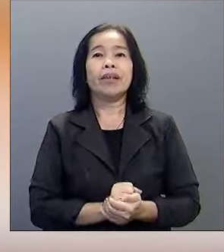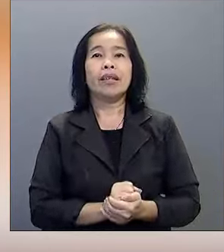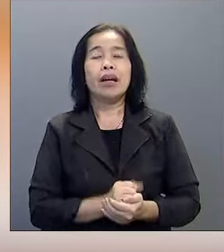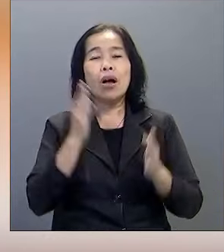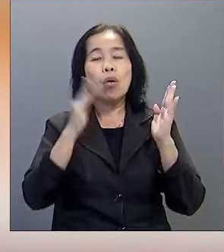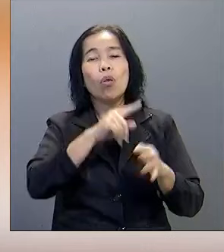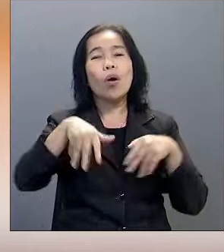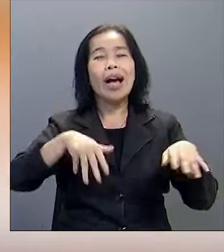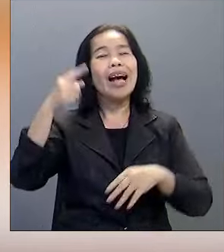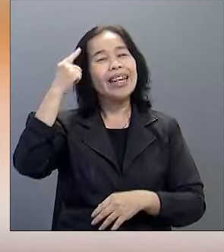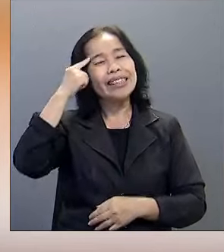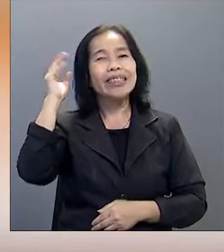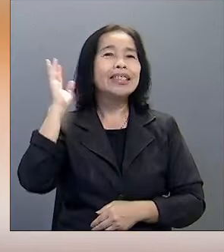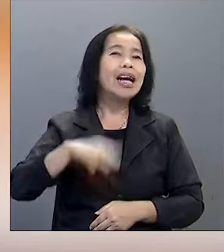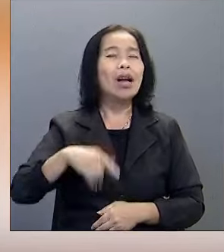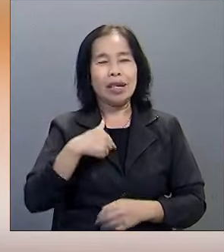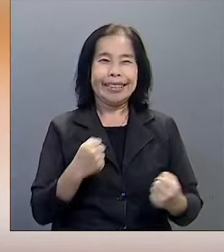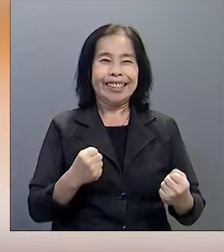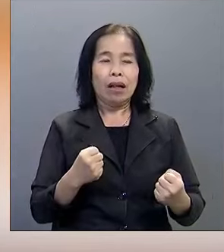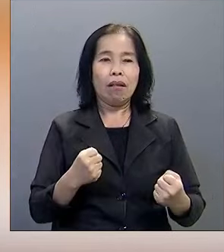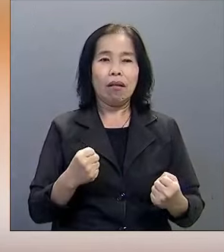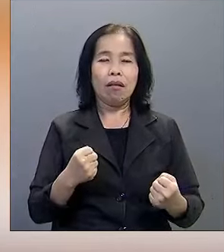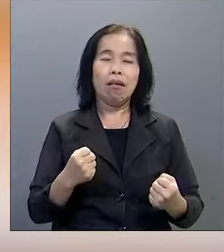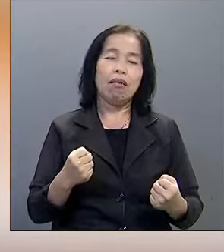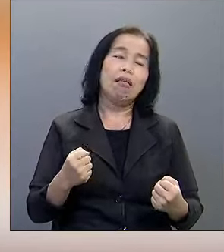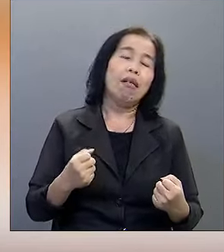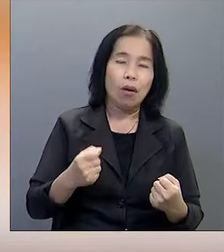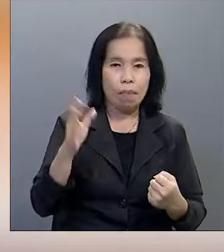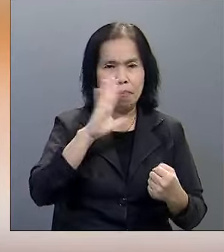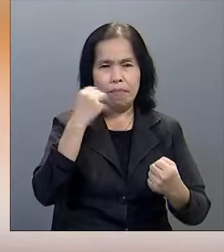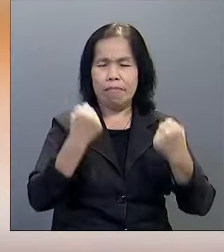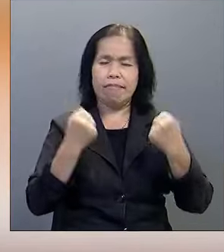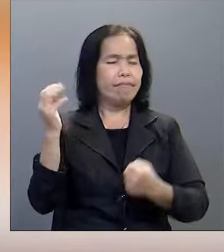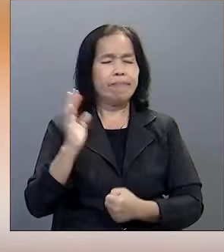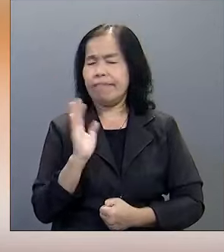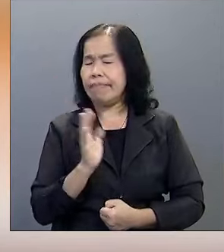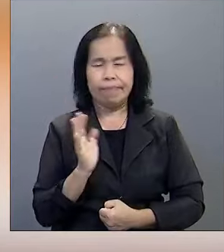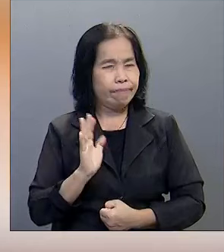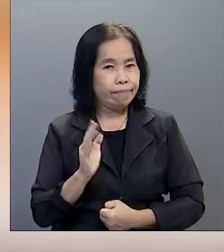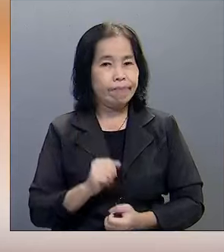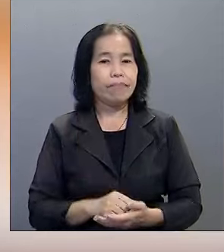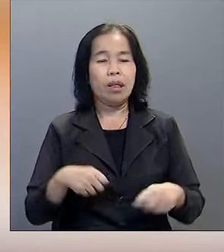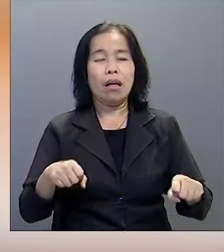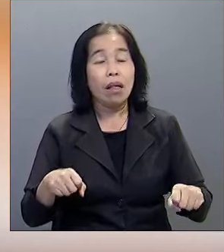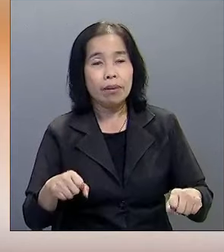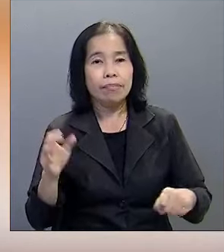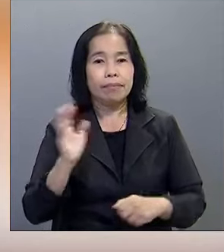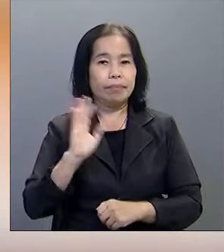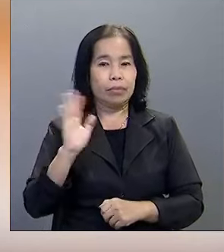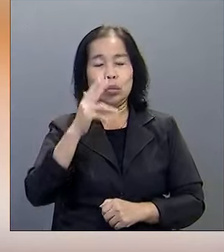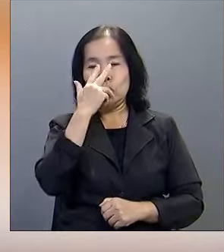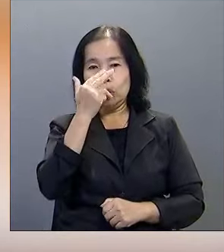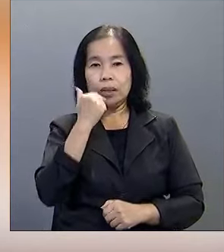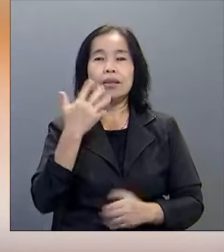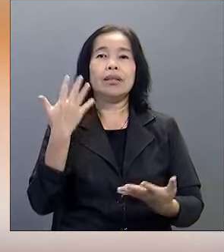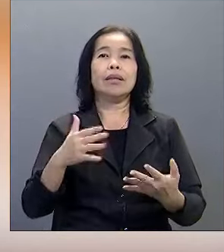างคนคควา ชั้นไหว!แต่จสภาพตเไม่พรอมแตกยจะขับลไม่ไหวแะบอกไหนใช่ รวมถงการขับลดช